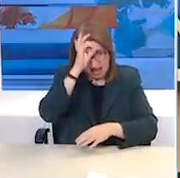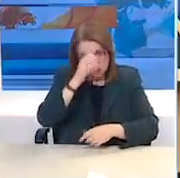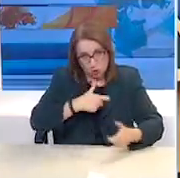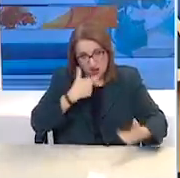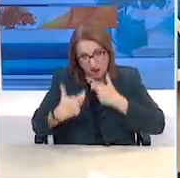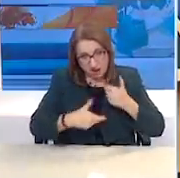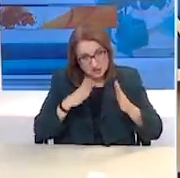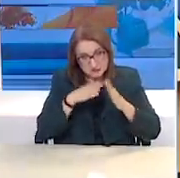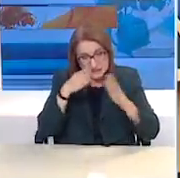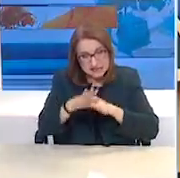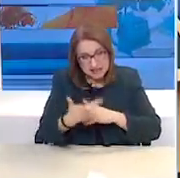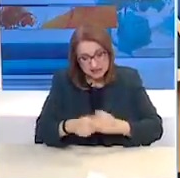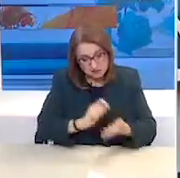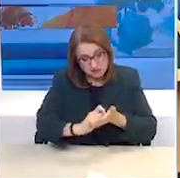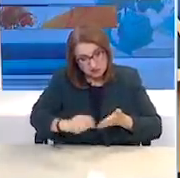πρόστιμα?